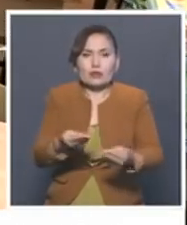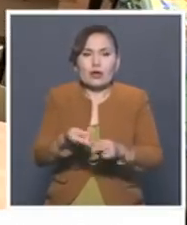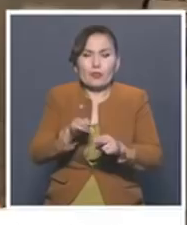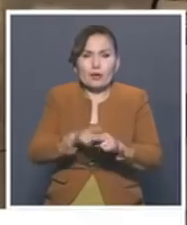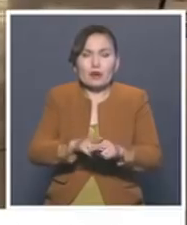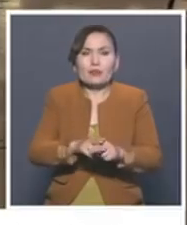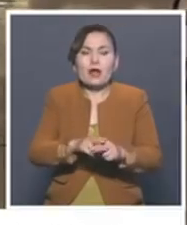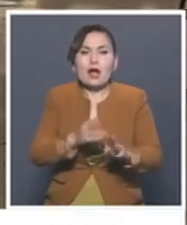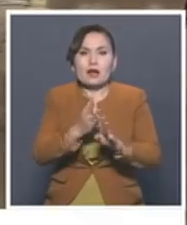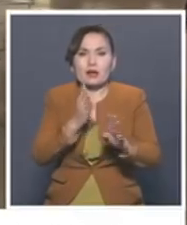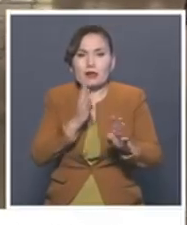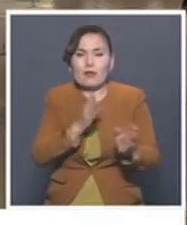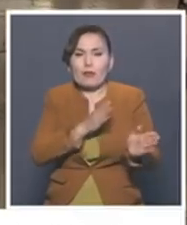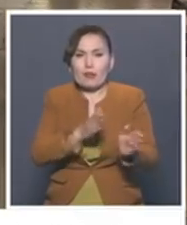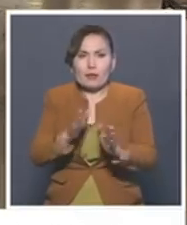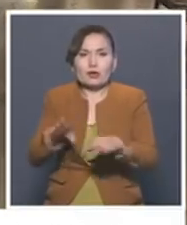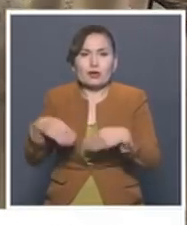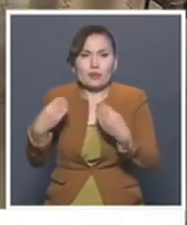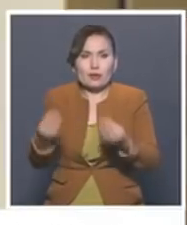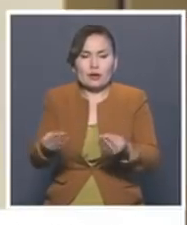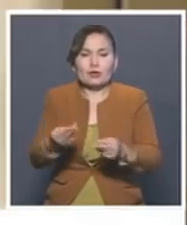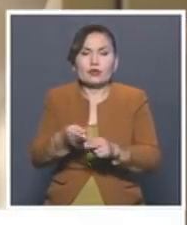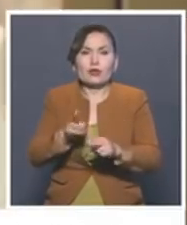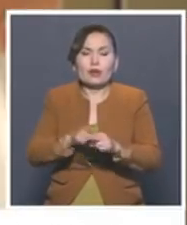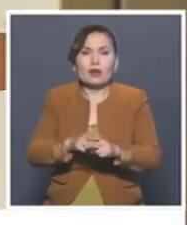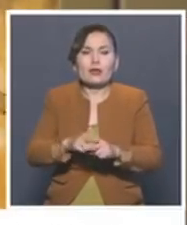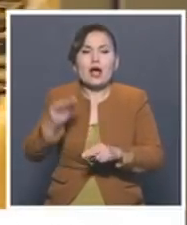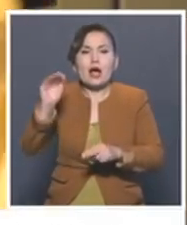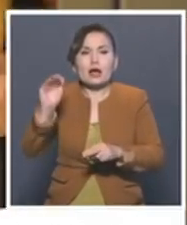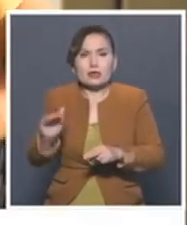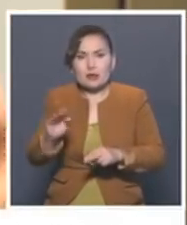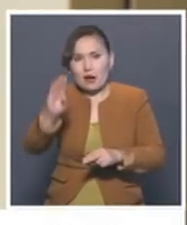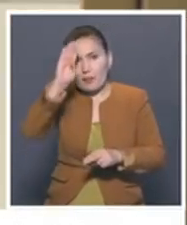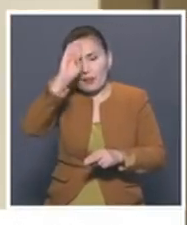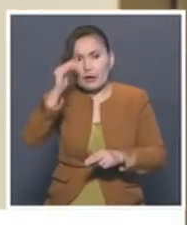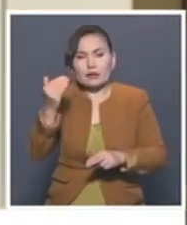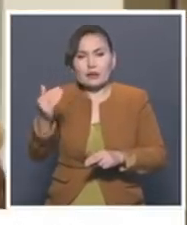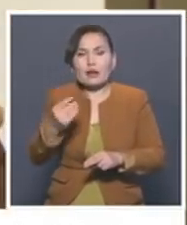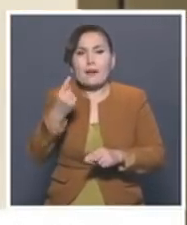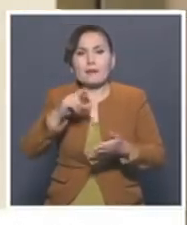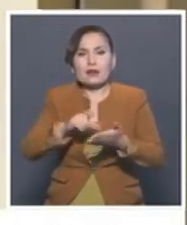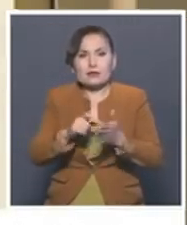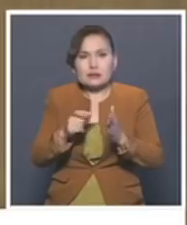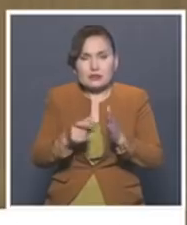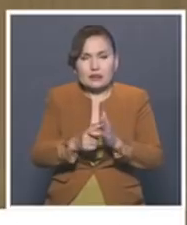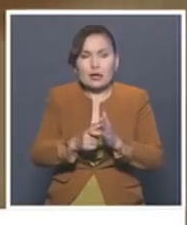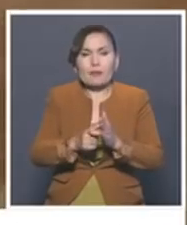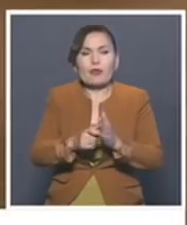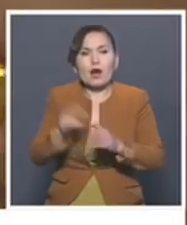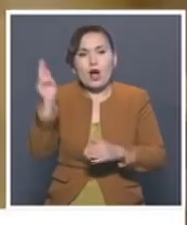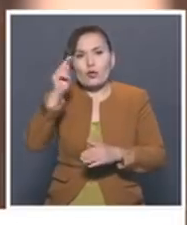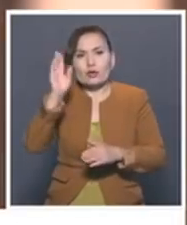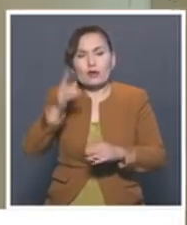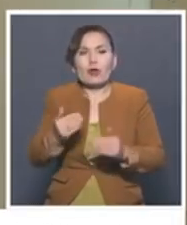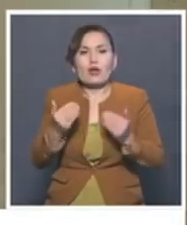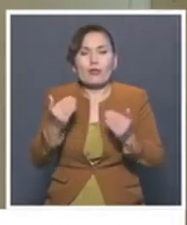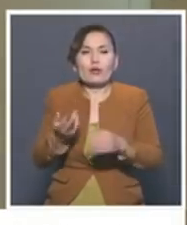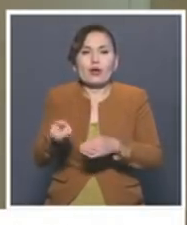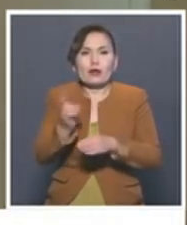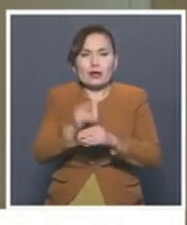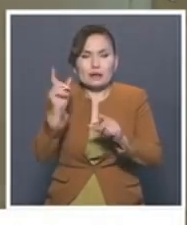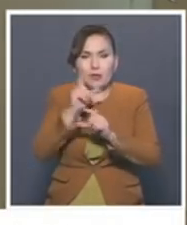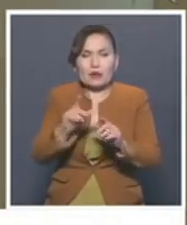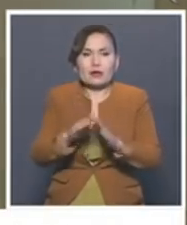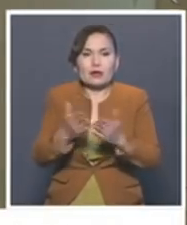өзі кезек-кезекпен беріліп жатыр. Биыл елордалық кішкентай тұрғын Дулат Нұрсұлтанұлы да 1-ші сыныпқа барады. Бүгін кітаптарын алуға келді.